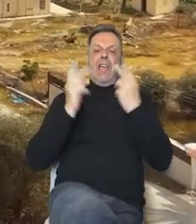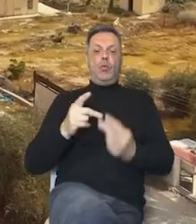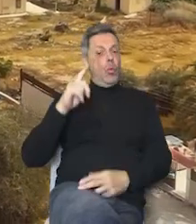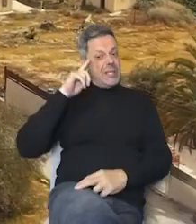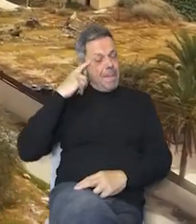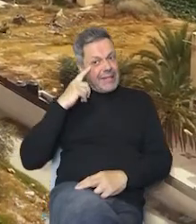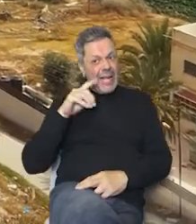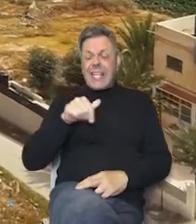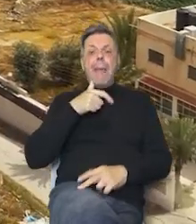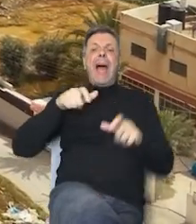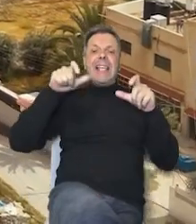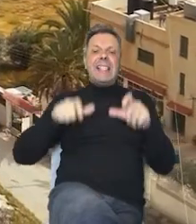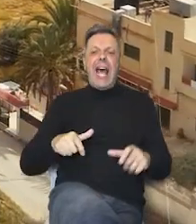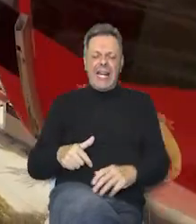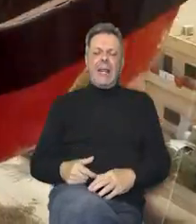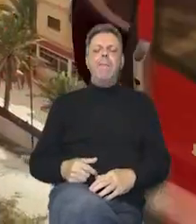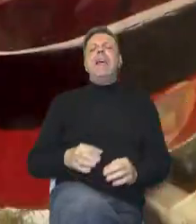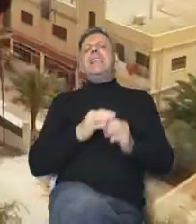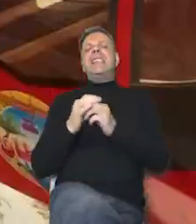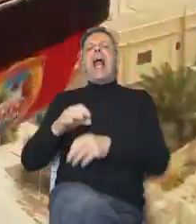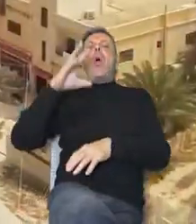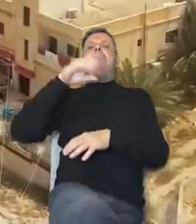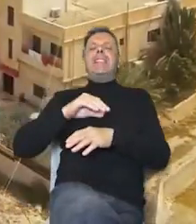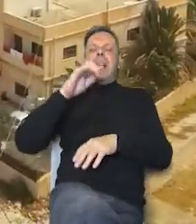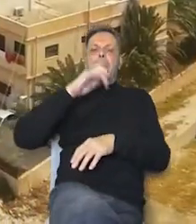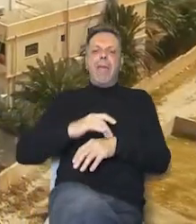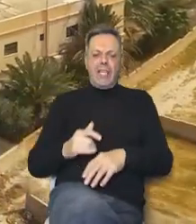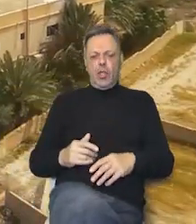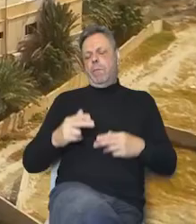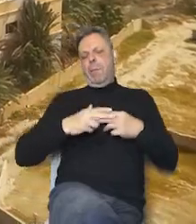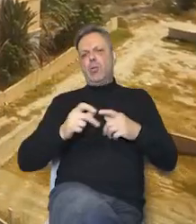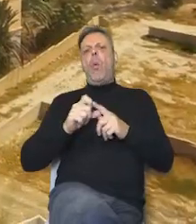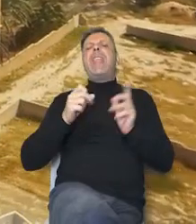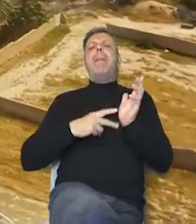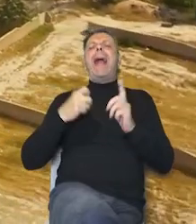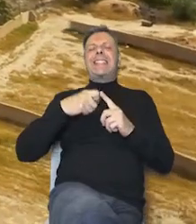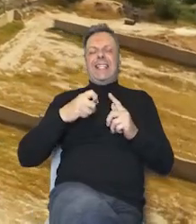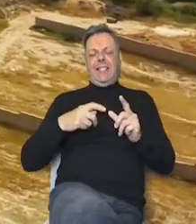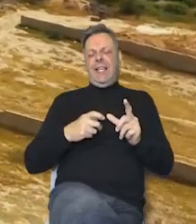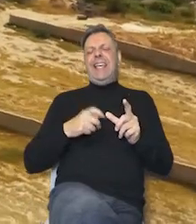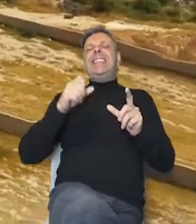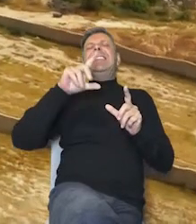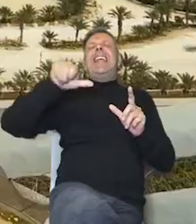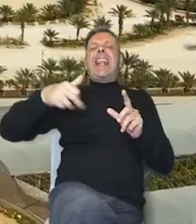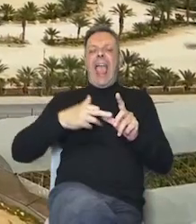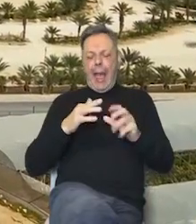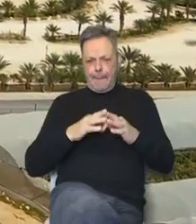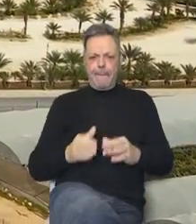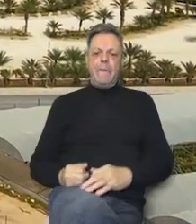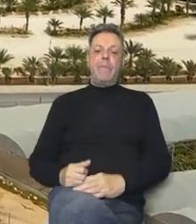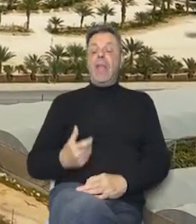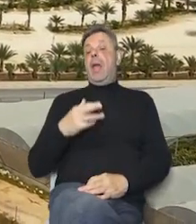ga se najstarijim stalno naseljenim mjestom uz Damask u Siriji, nastalim oko poznatog Elizejeva